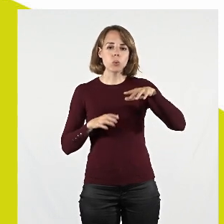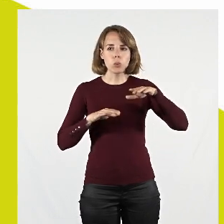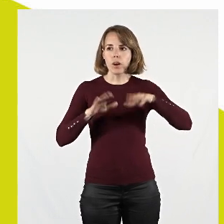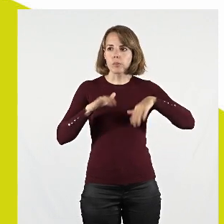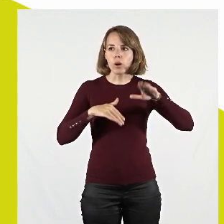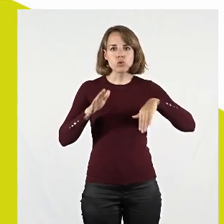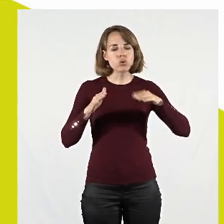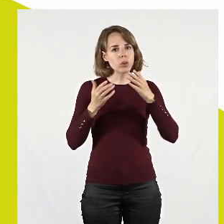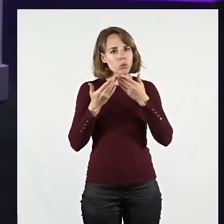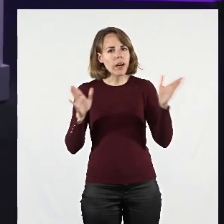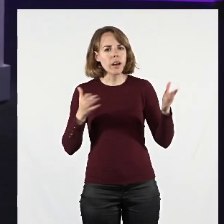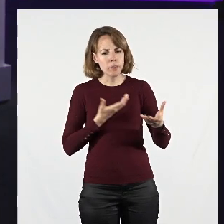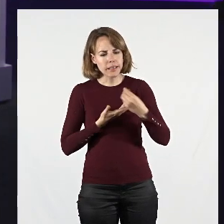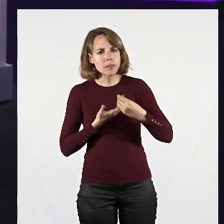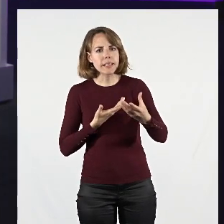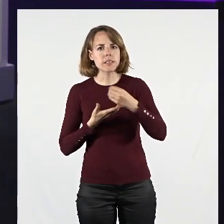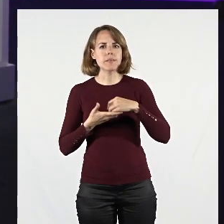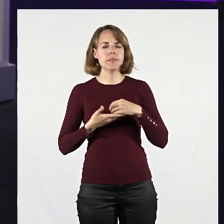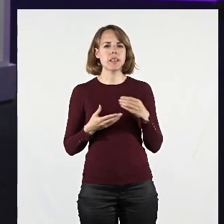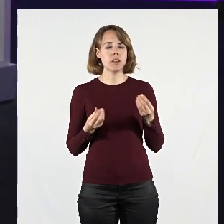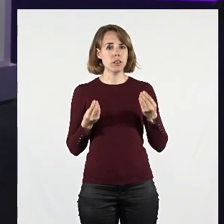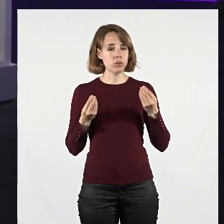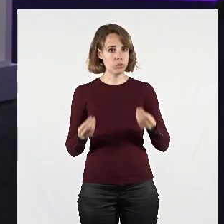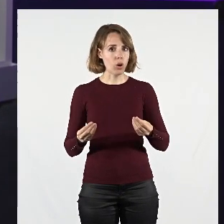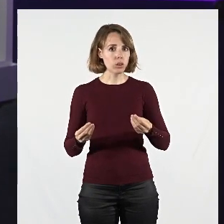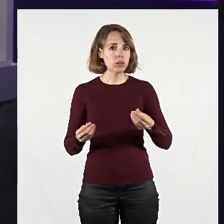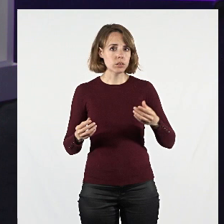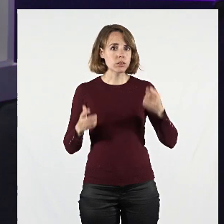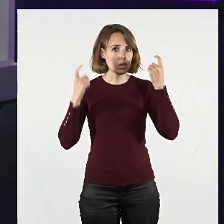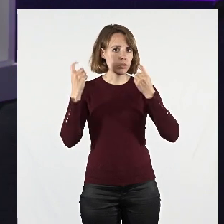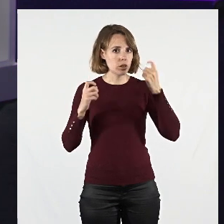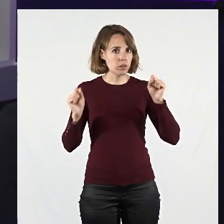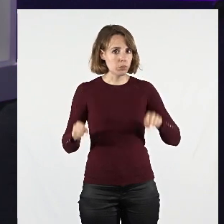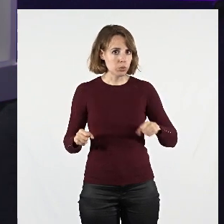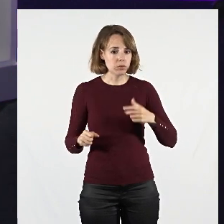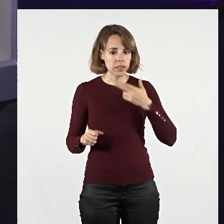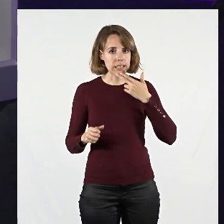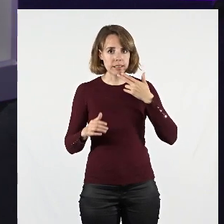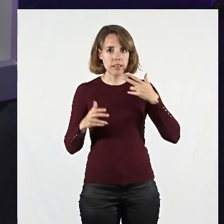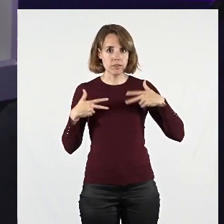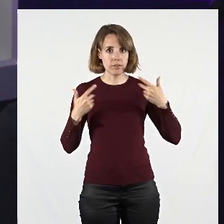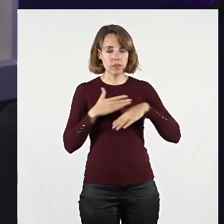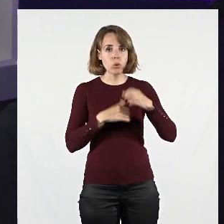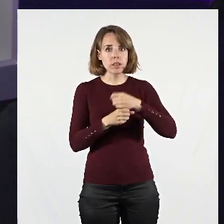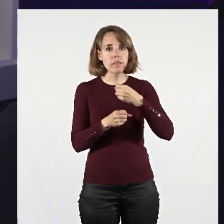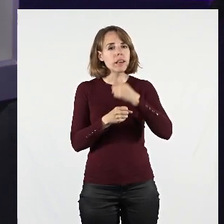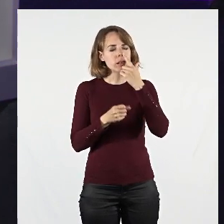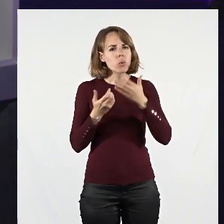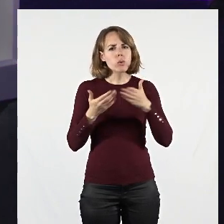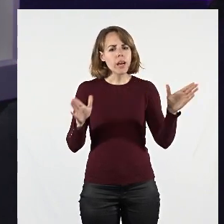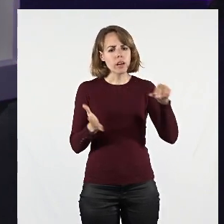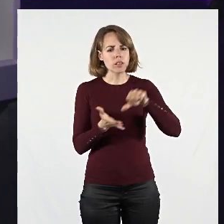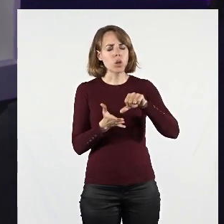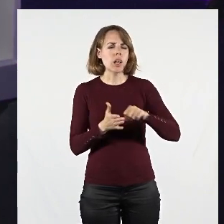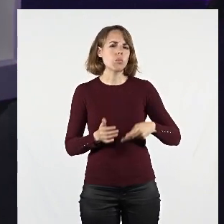approches-là, permet aussi de poser la question de la qualité de vie au travail de manière plus ouverte et plus centrale dans les organisations?